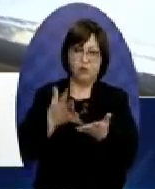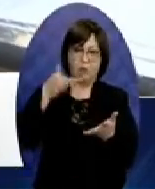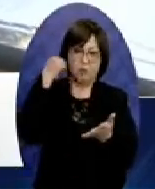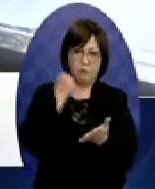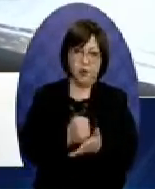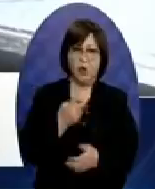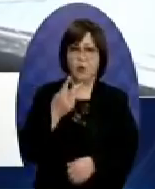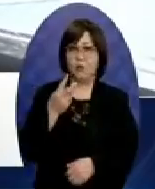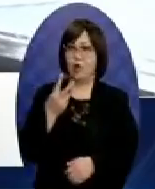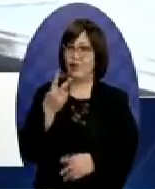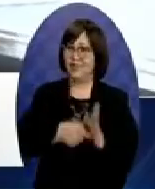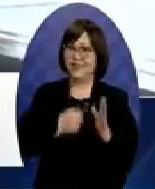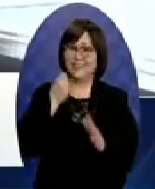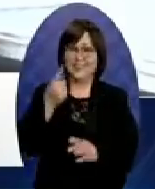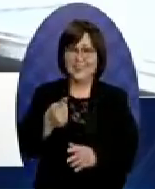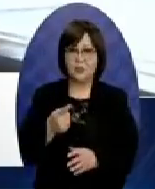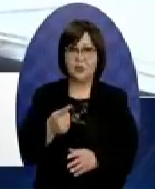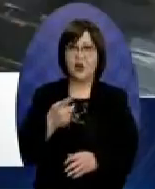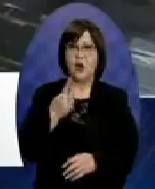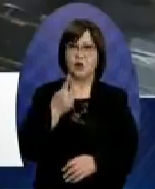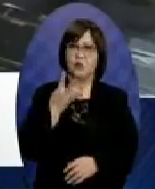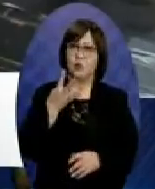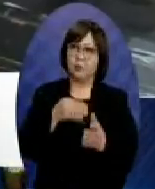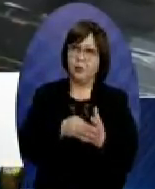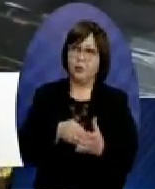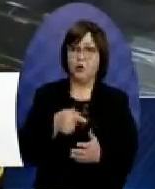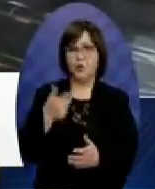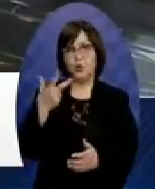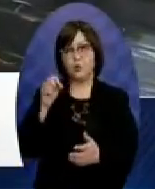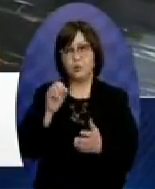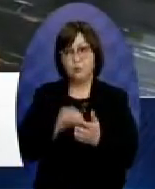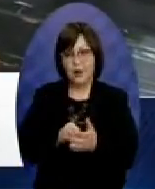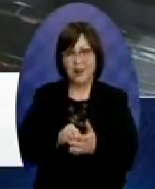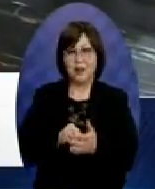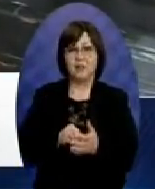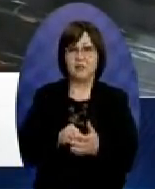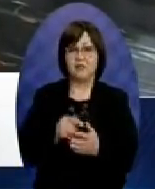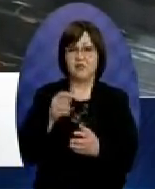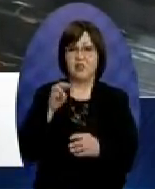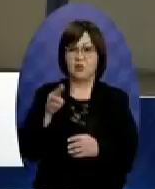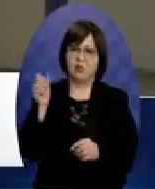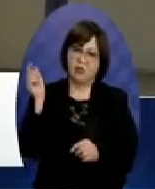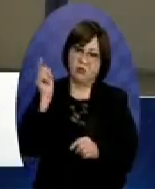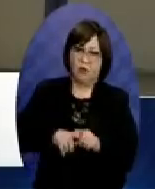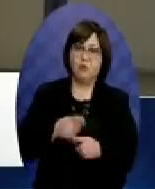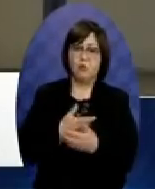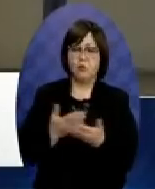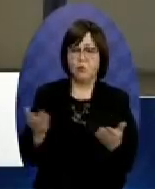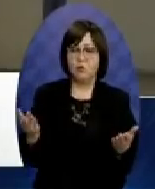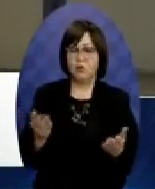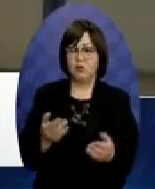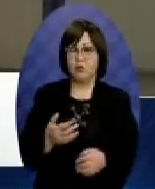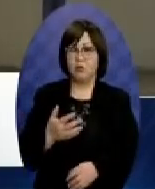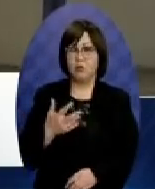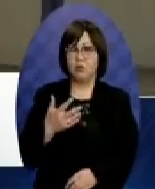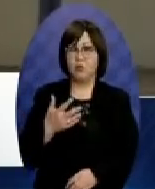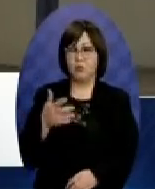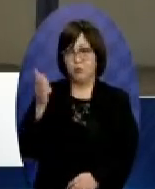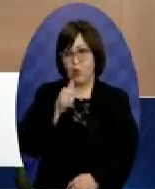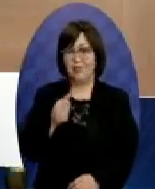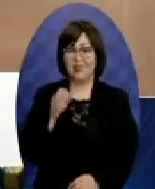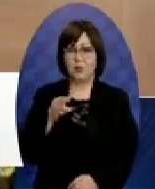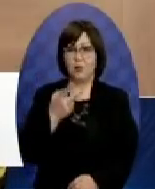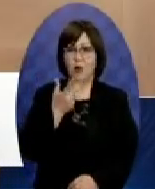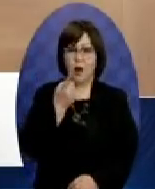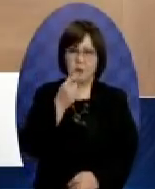1-ээс тэтгэврийн хэмжээг 24,000 төгрөгөөр нэмэгдүүлэхээр боллоо. Ингэснээр бүрэн тэтгэврийн доод хэмжээ 310,000, за хувь